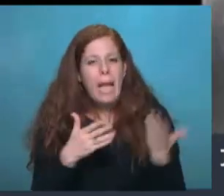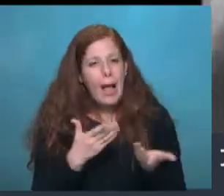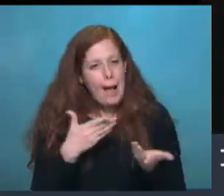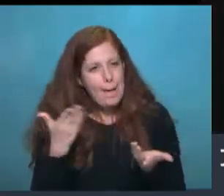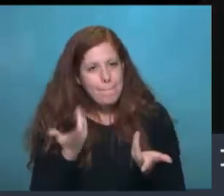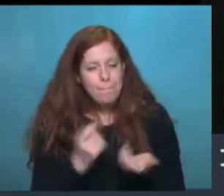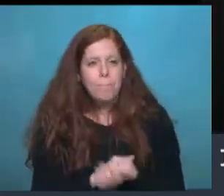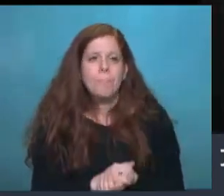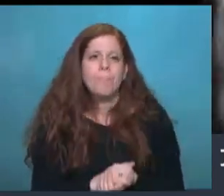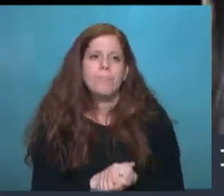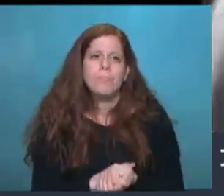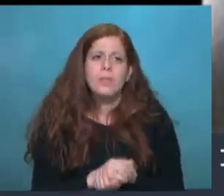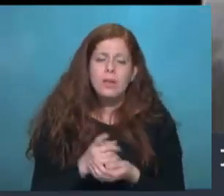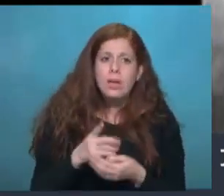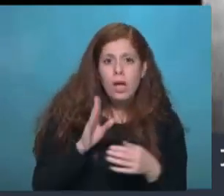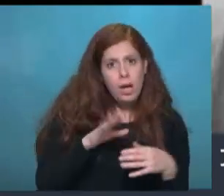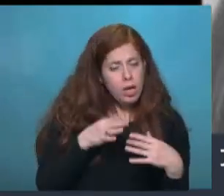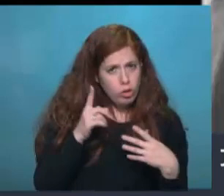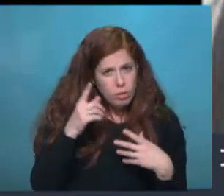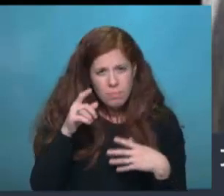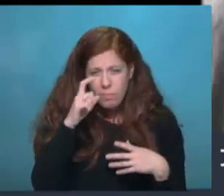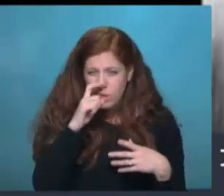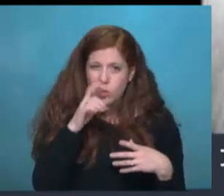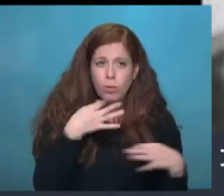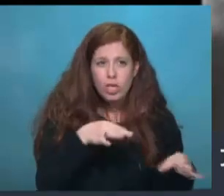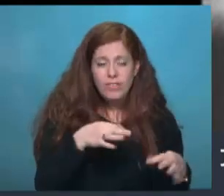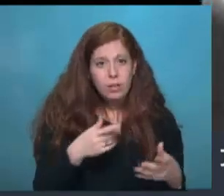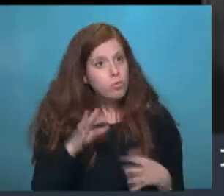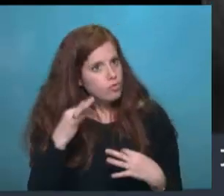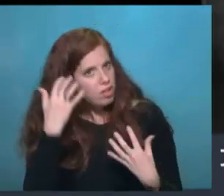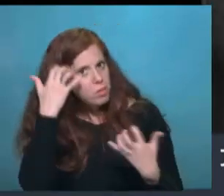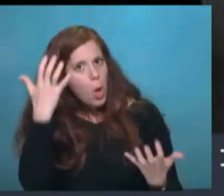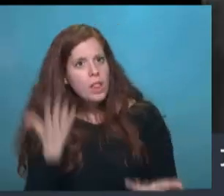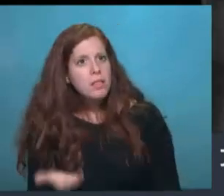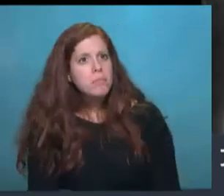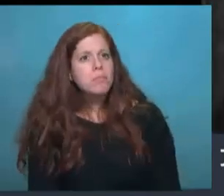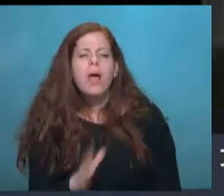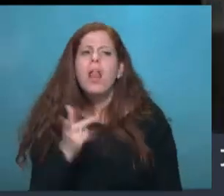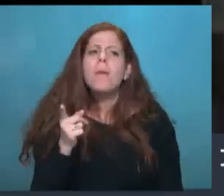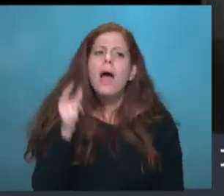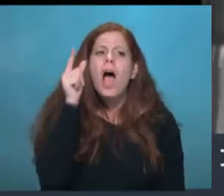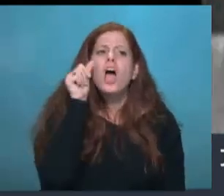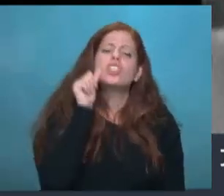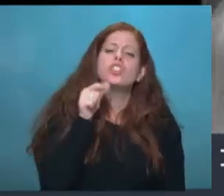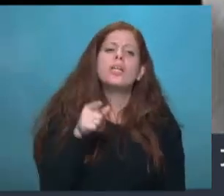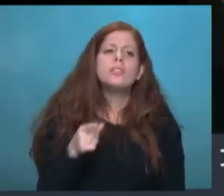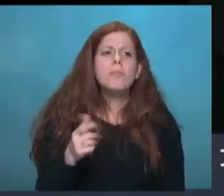הספרדים. יש בין הספרדים גם כן גאונים. בוא נדבר עם אחד. לא למה אתה אשכנזים הזה? מה, אנחנו עם דחוי? אם